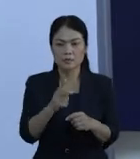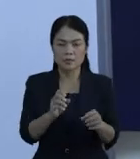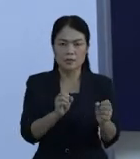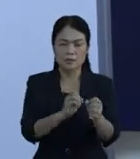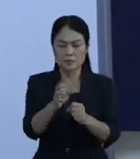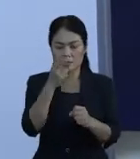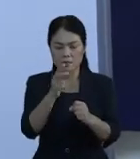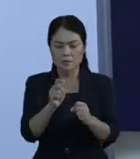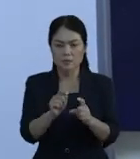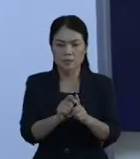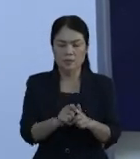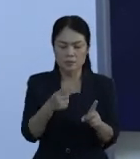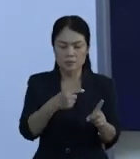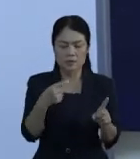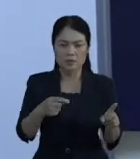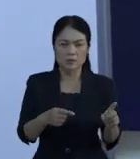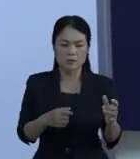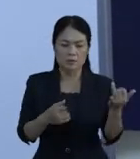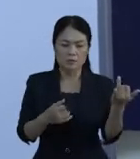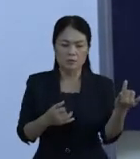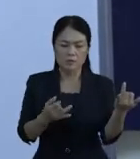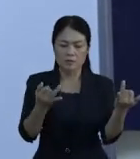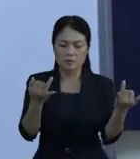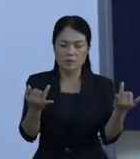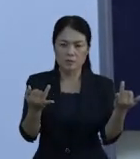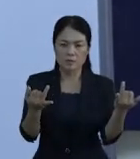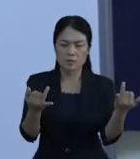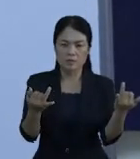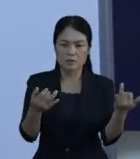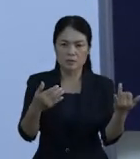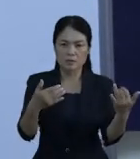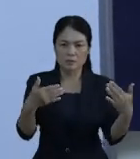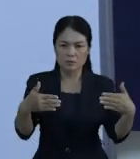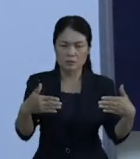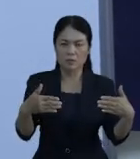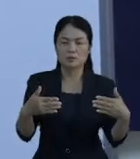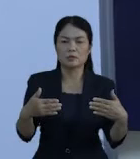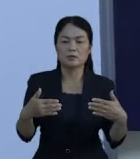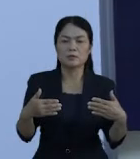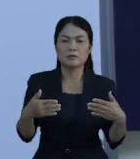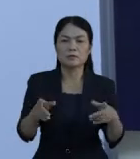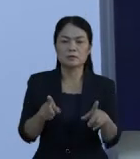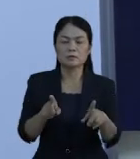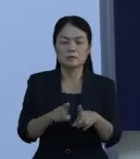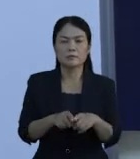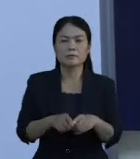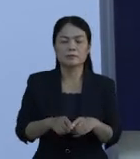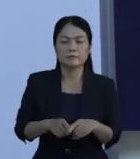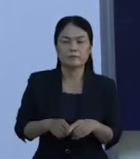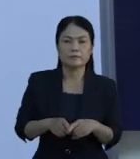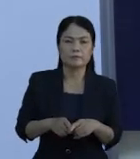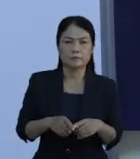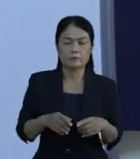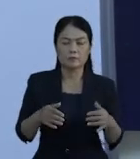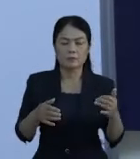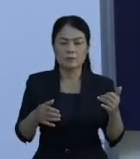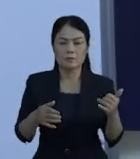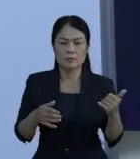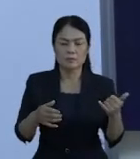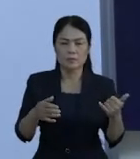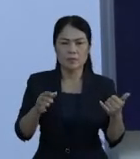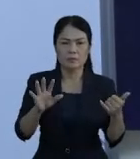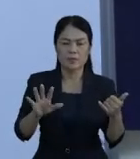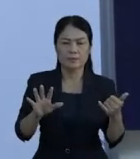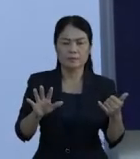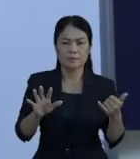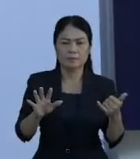ra mơ tung liên à bất lịch nè nè con nè muốn lịch nè pram khả nè pram muối khả nè